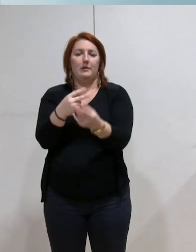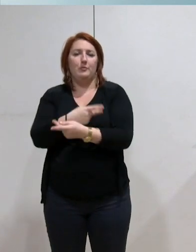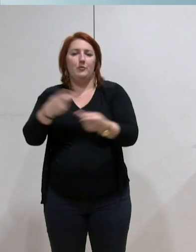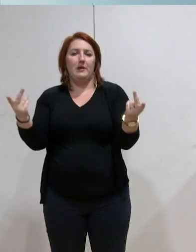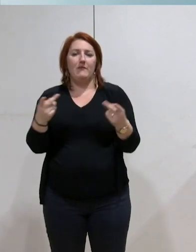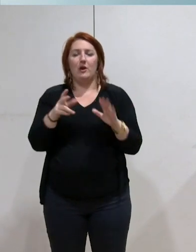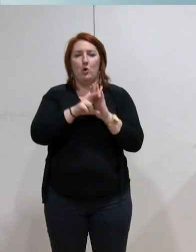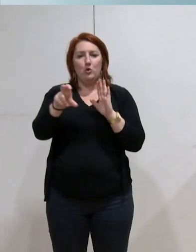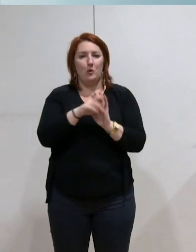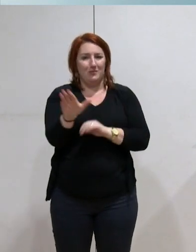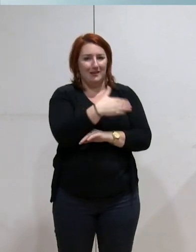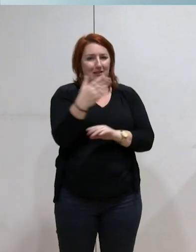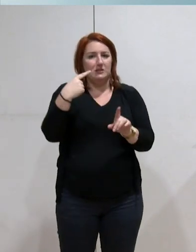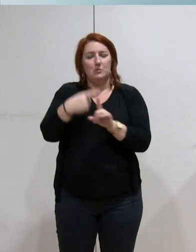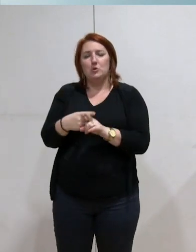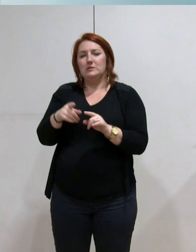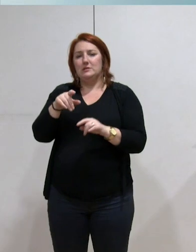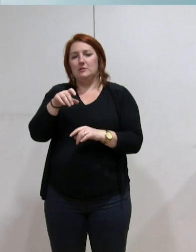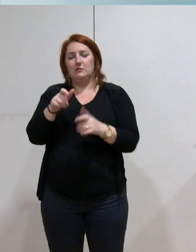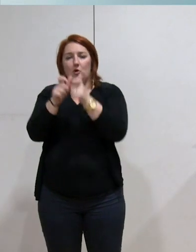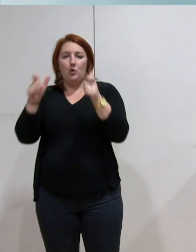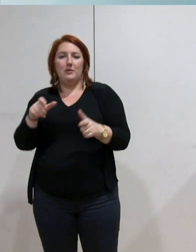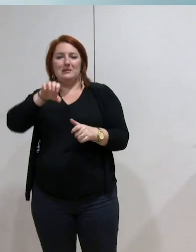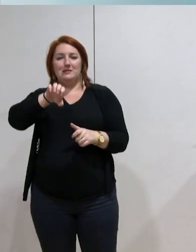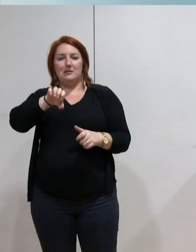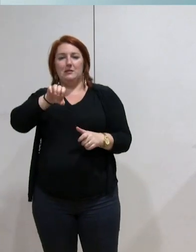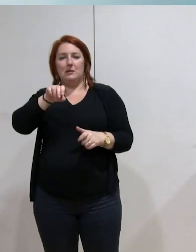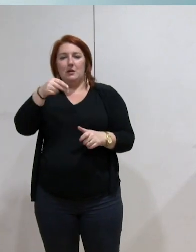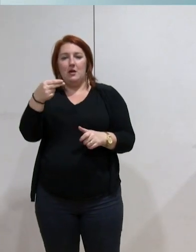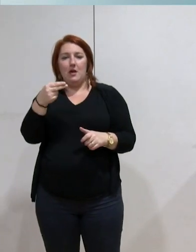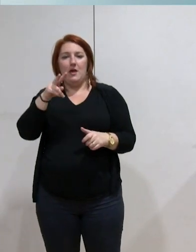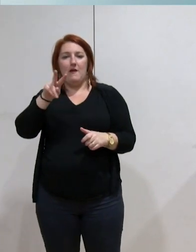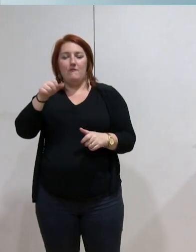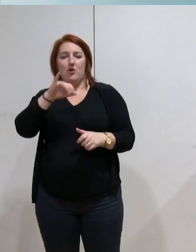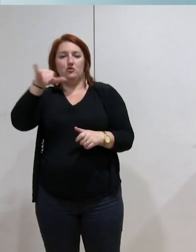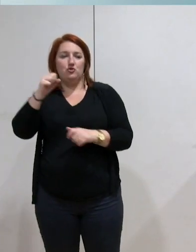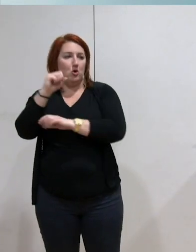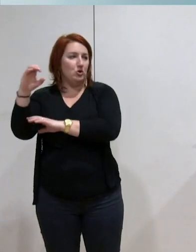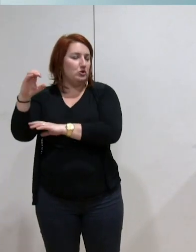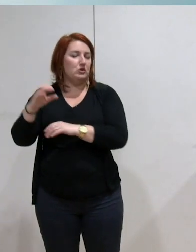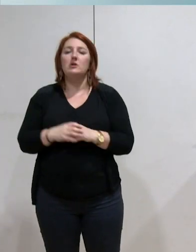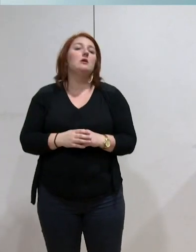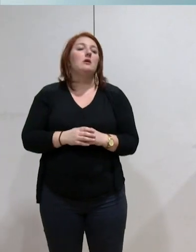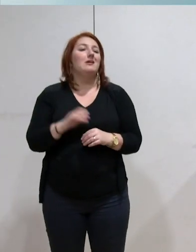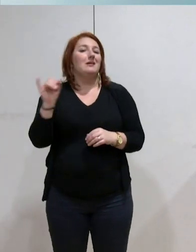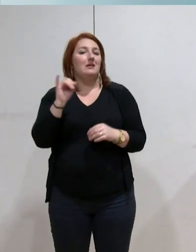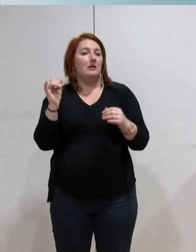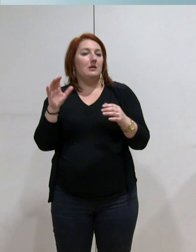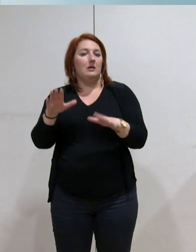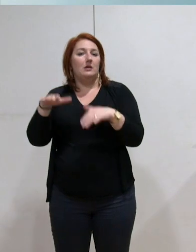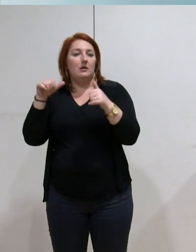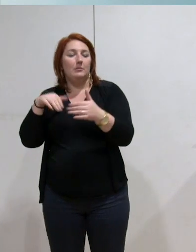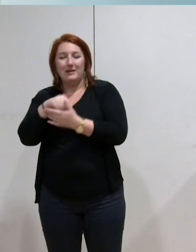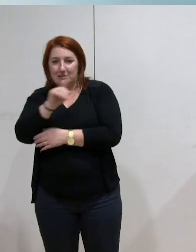SL evangos pas de prise de parole qui ne prend pas part au vote qui s'ab qui vote contre qui vote